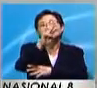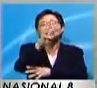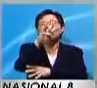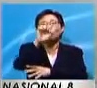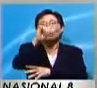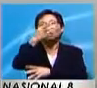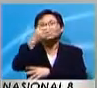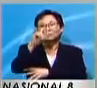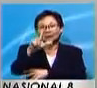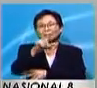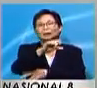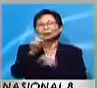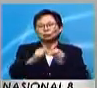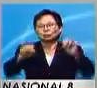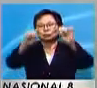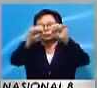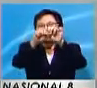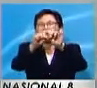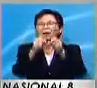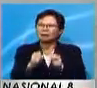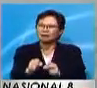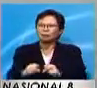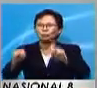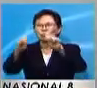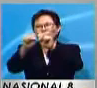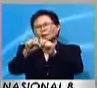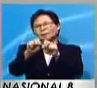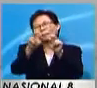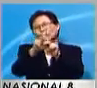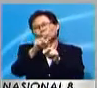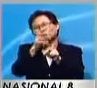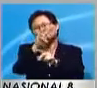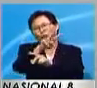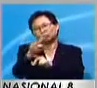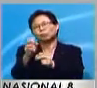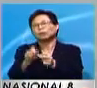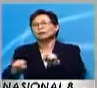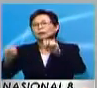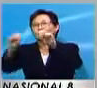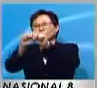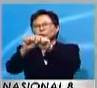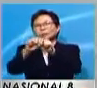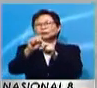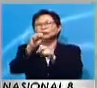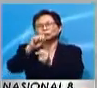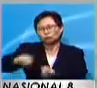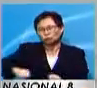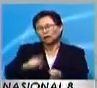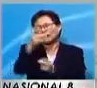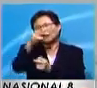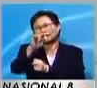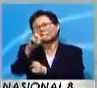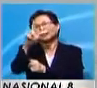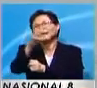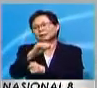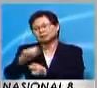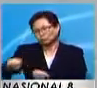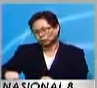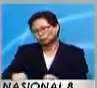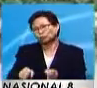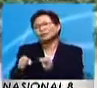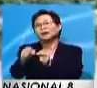Surau teroi Bukit Surau Kampung Batu 22 Surau Kampung Sungai lintang dan Surau Kampung Sungai Malai